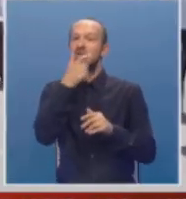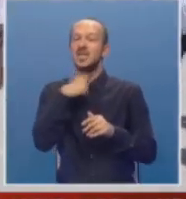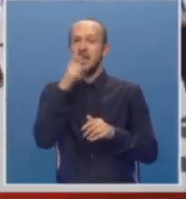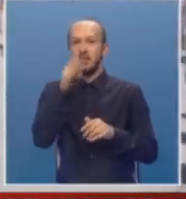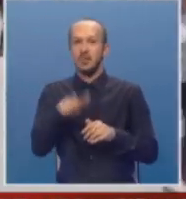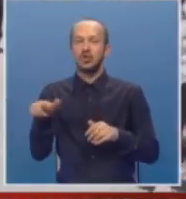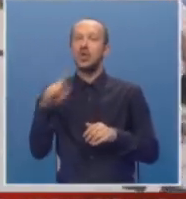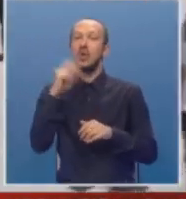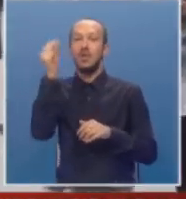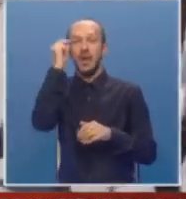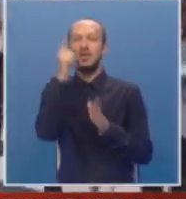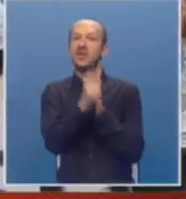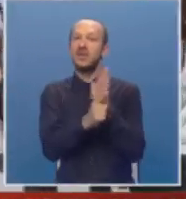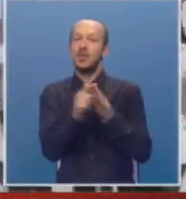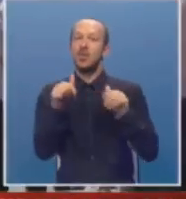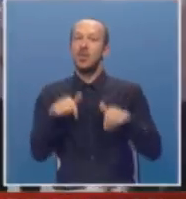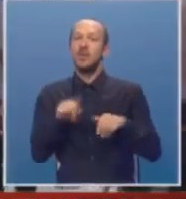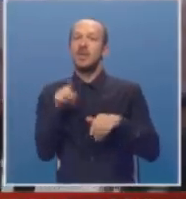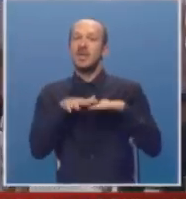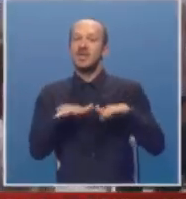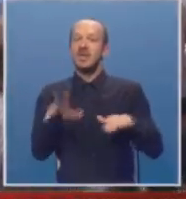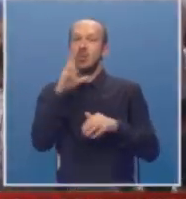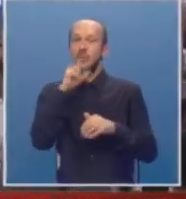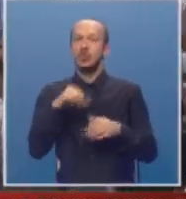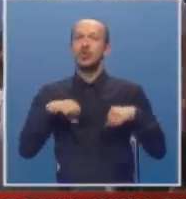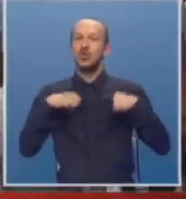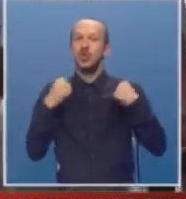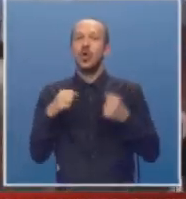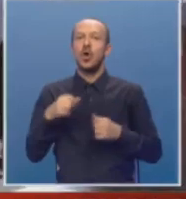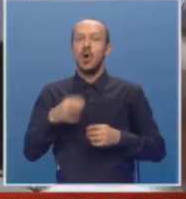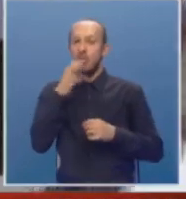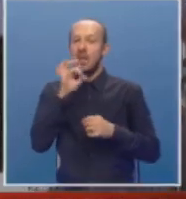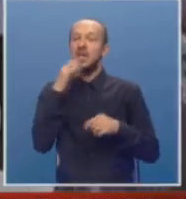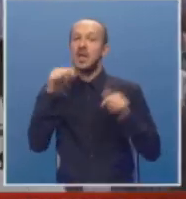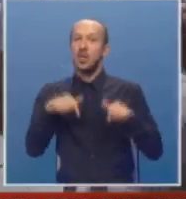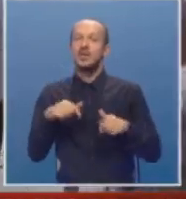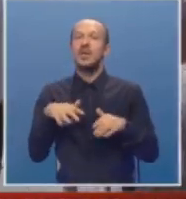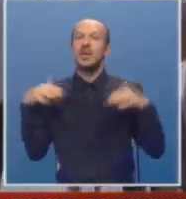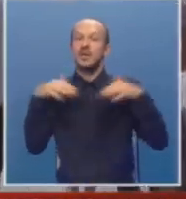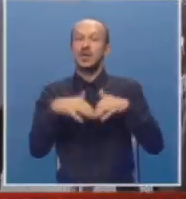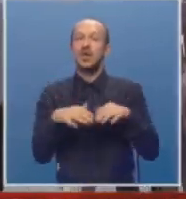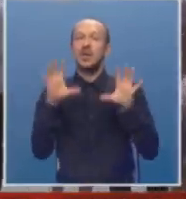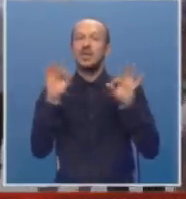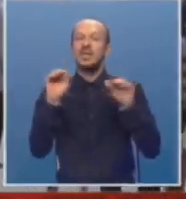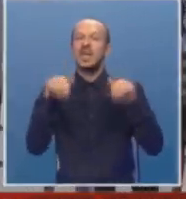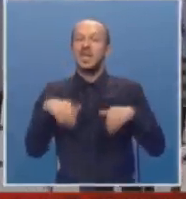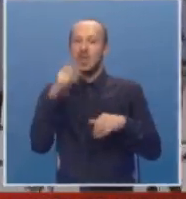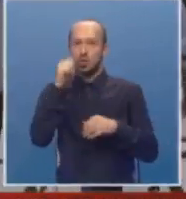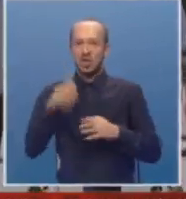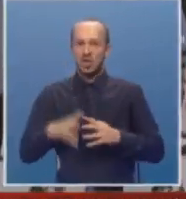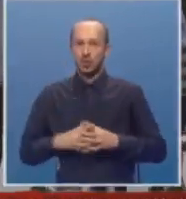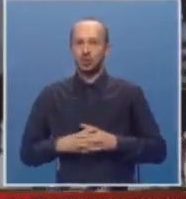mještani koji pamte vrijeme kada se u ovim nerazvijenim opštinama živilo bolje, kada je ovdje gravitiralo desetine hiljada ljudi.